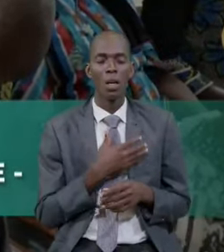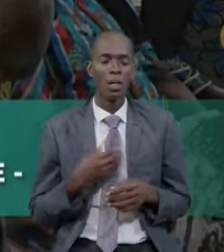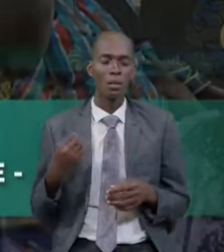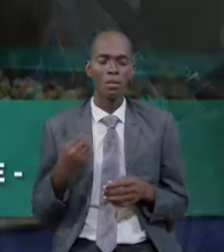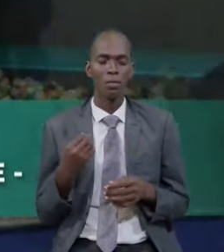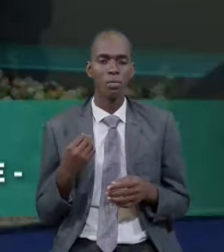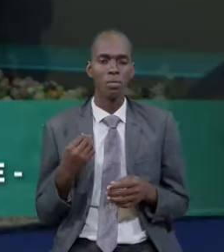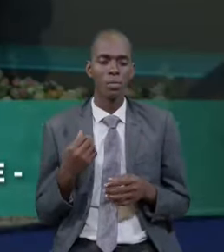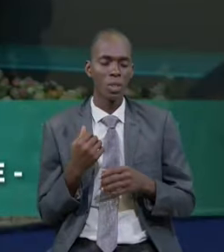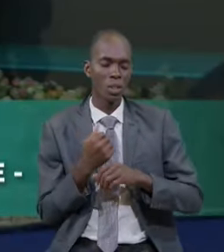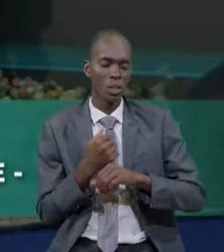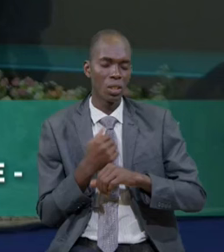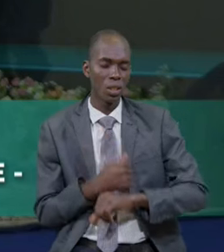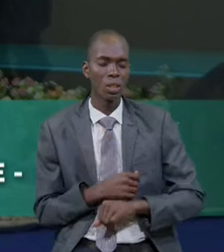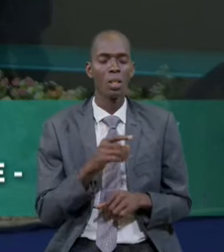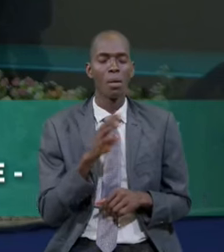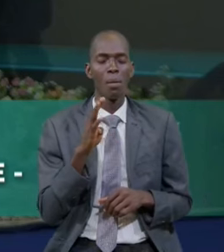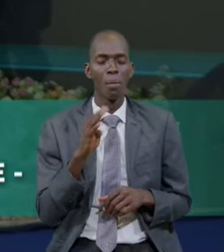guider.